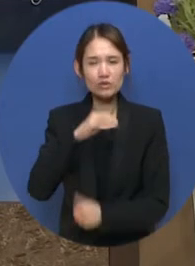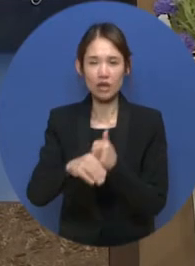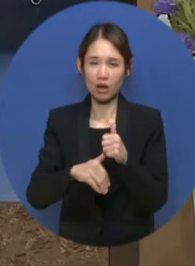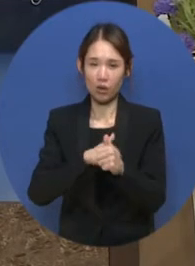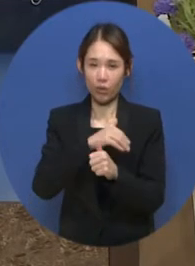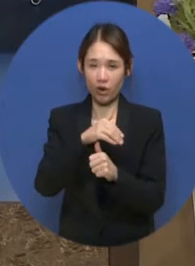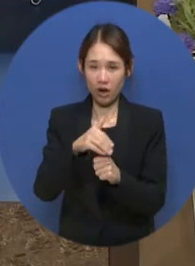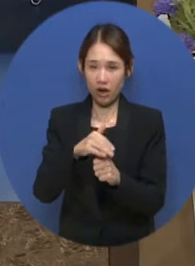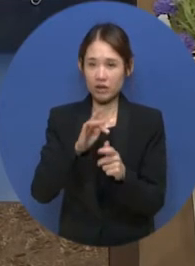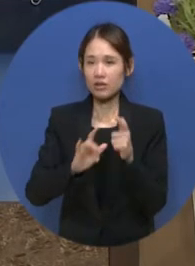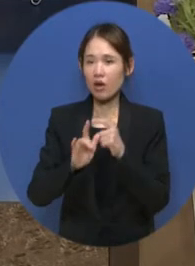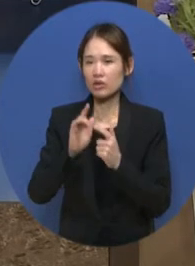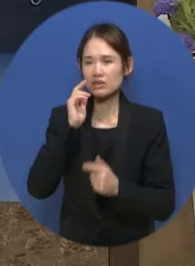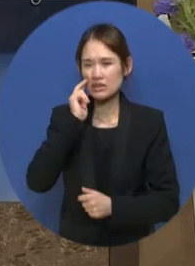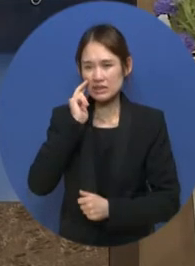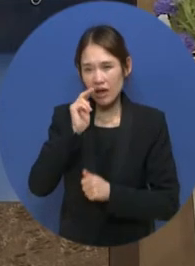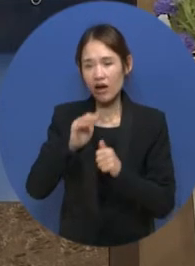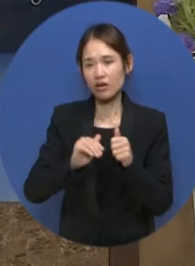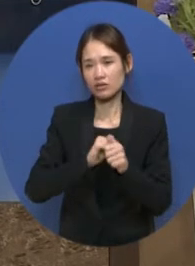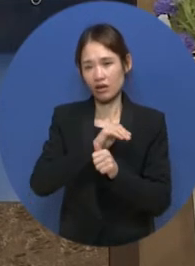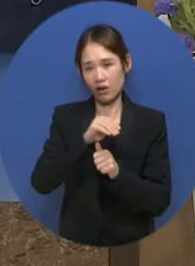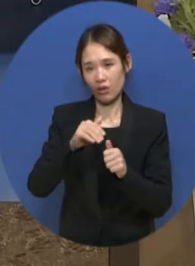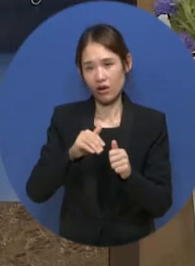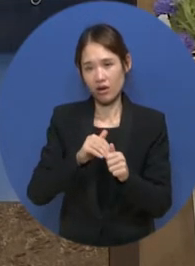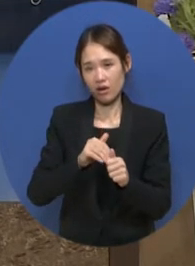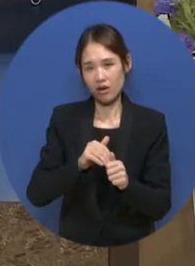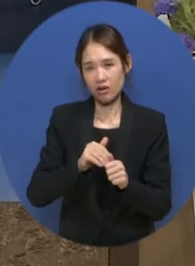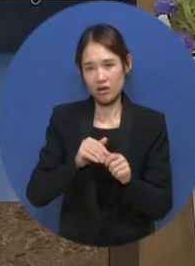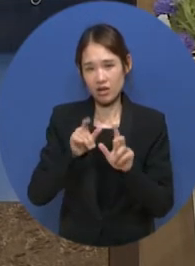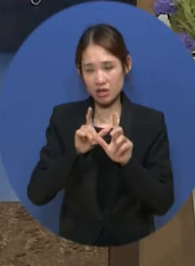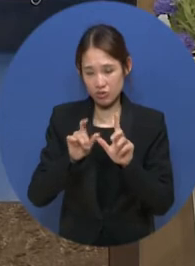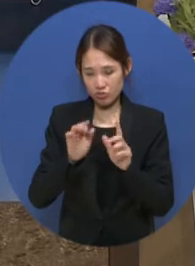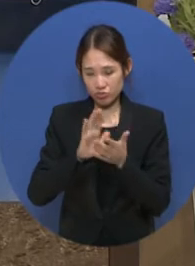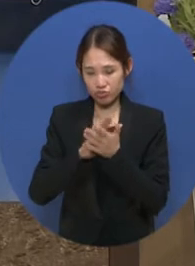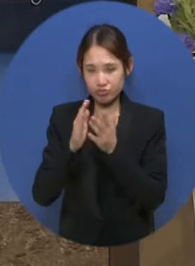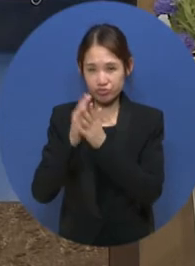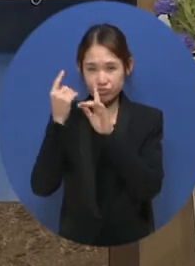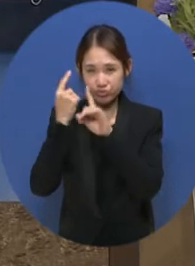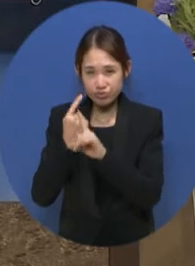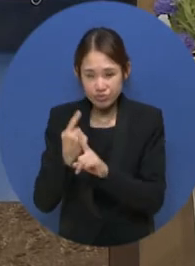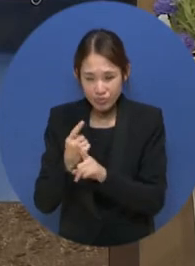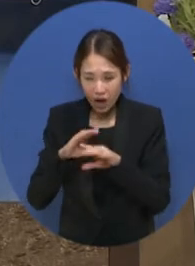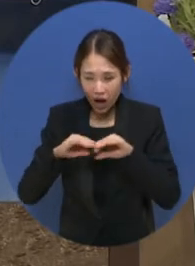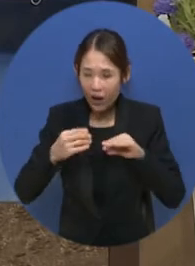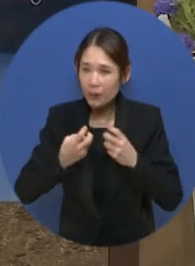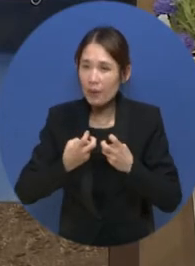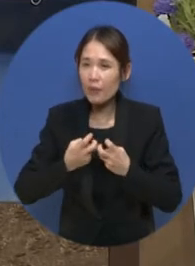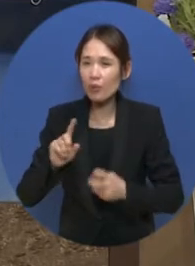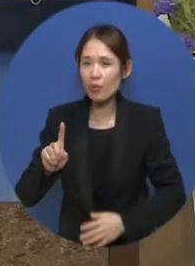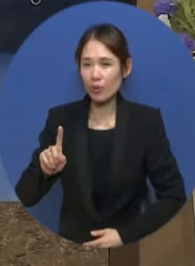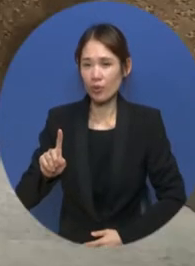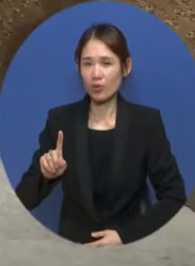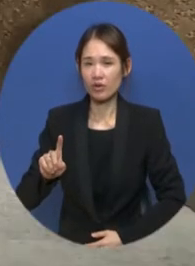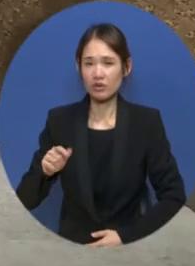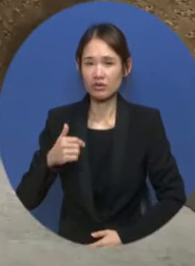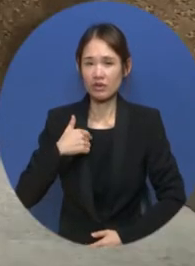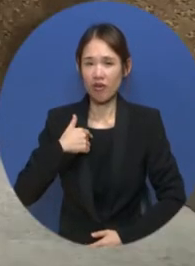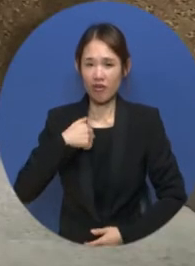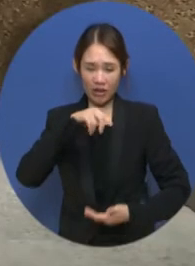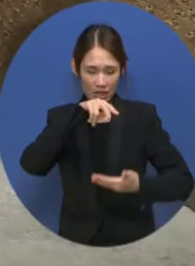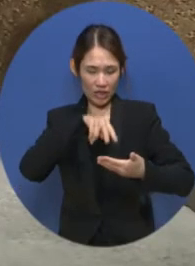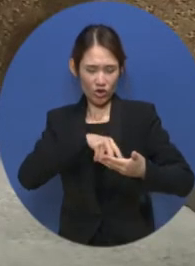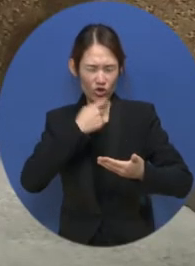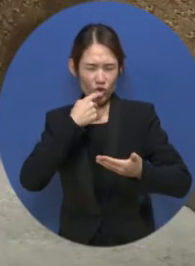더 문제가 심각한 것 같은데요 이 부분에 조금 개선할 수 있는 해결책은 없을까요 그래서 뭐 저희가 좀 이렇게 쉬운